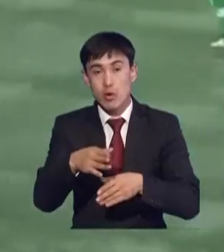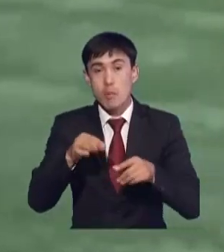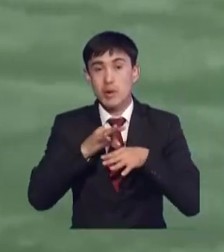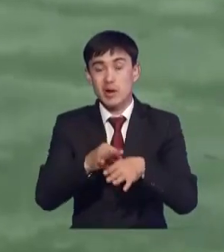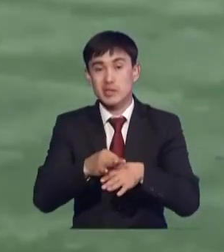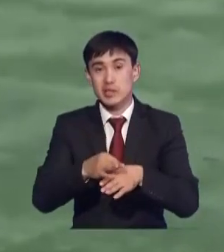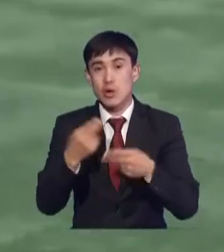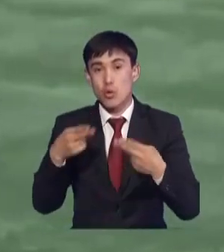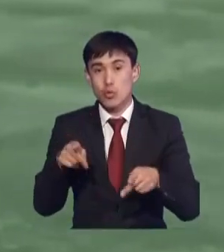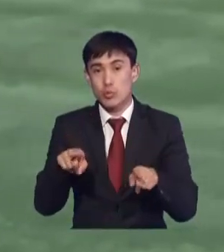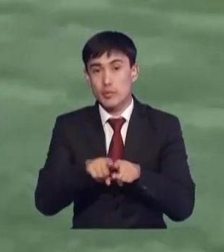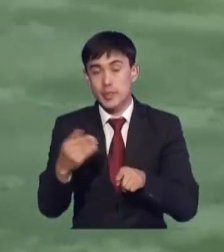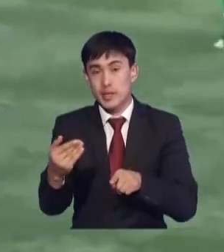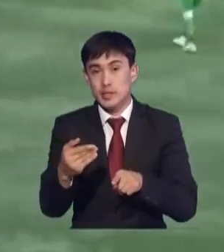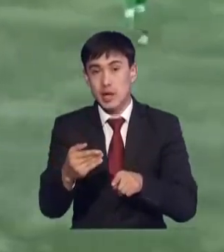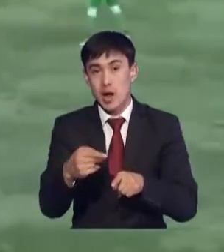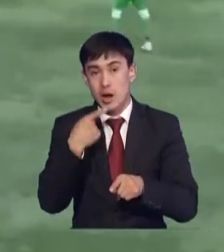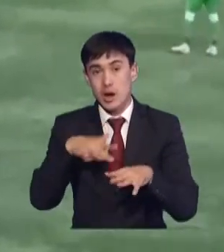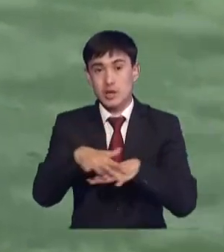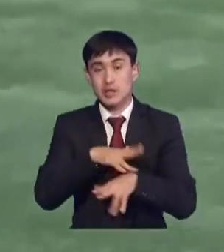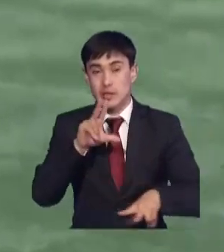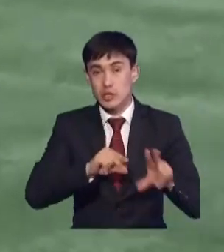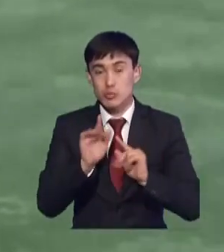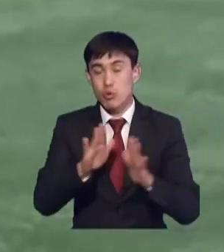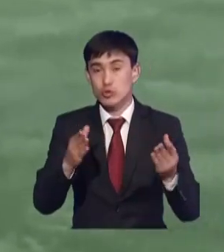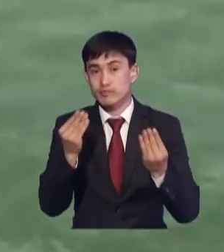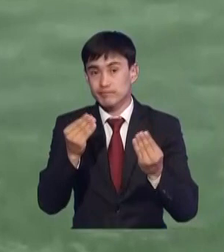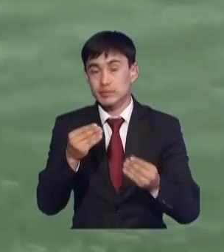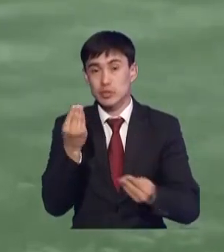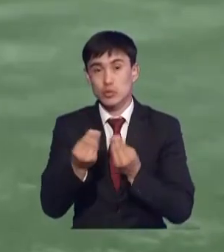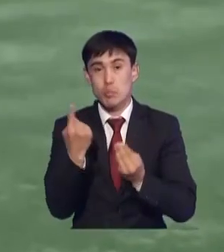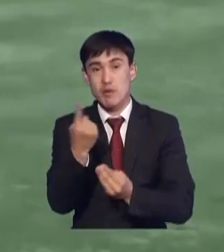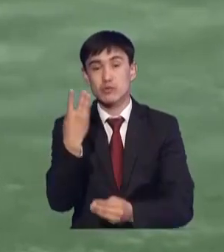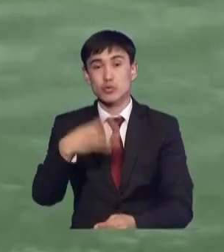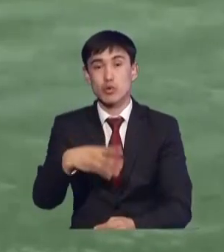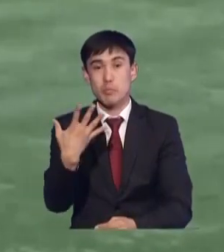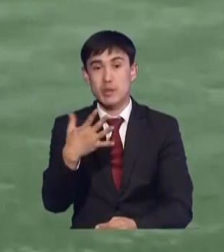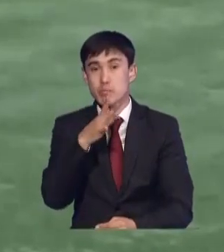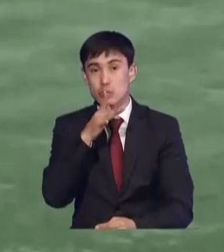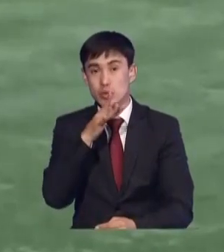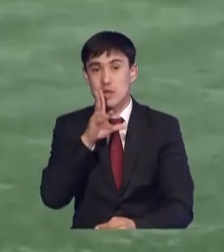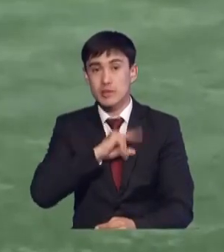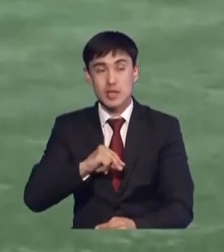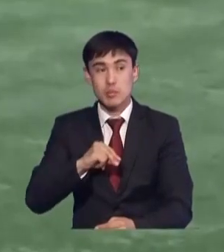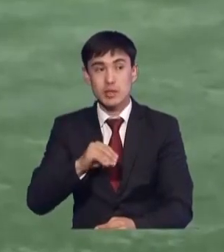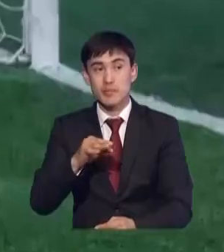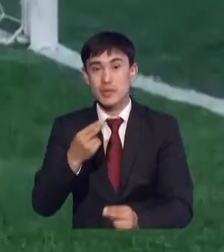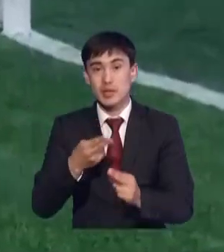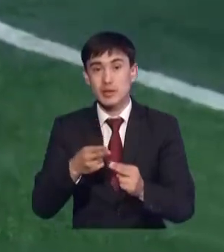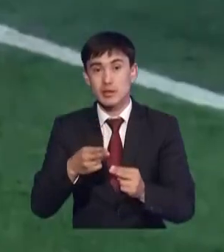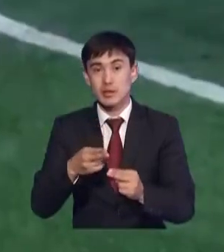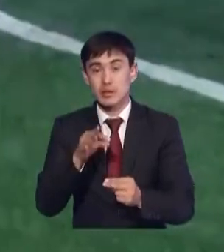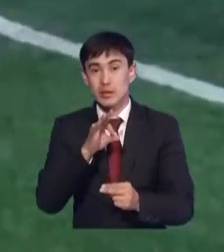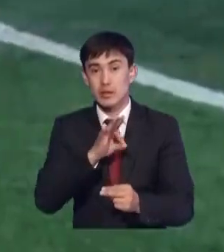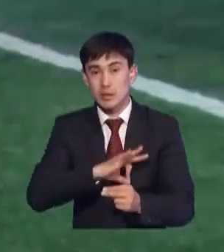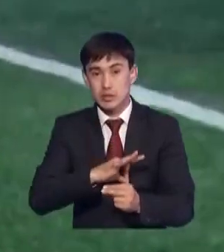одноимённым клубом Откровенно говоря болельщики надеялись на более зрелищ ную игру но первая сорока пятиминутка так и не привела к взятию чьих-либо ворот